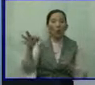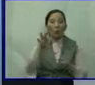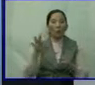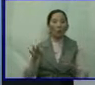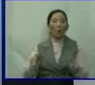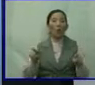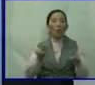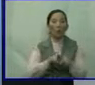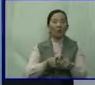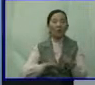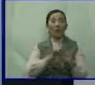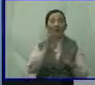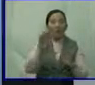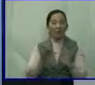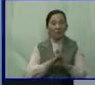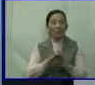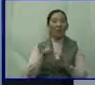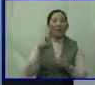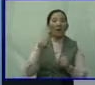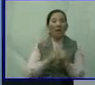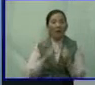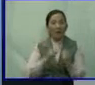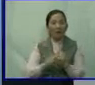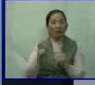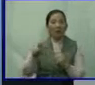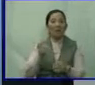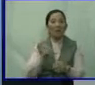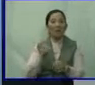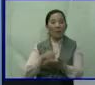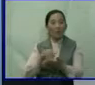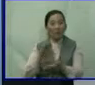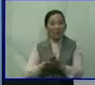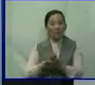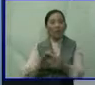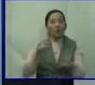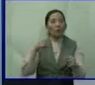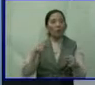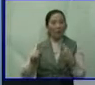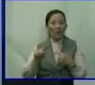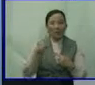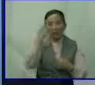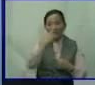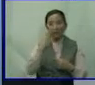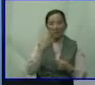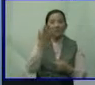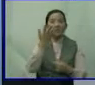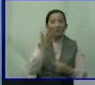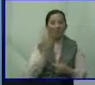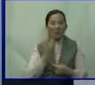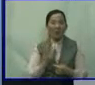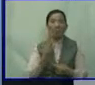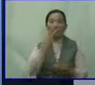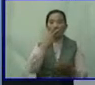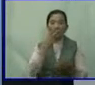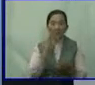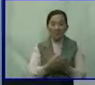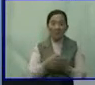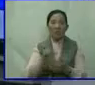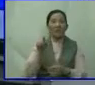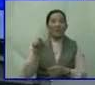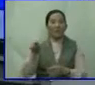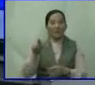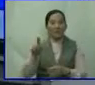каждым графиком заполняется индивидуальным цветом или оттенком. Посмотрите, вот